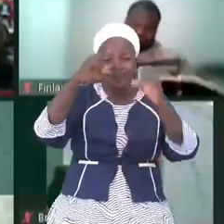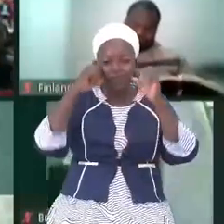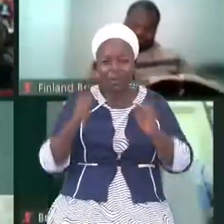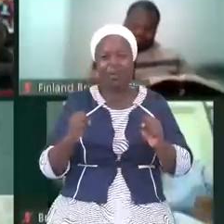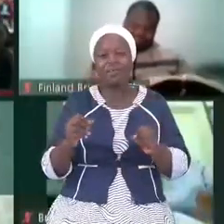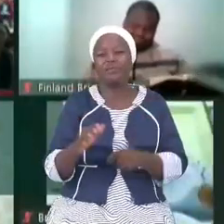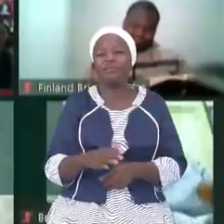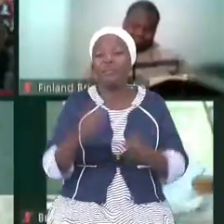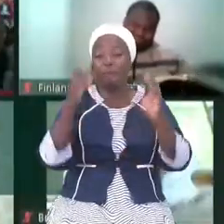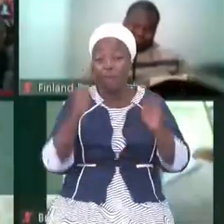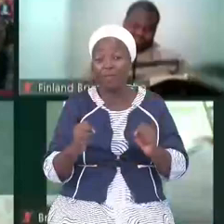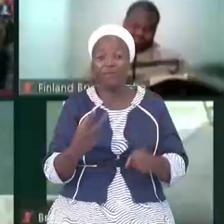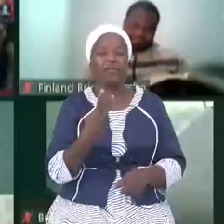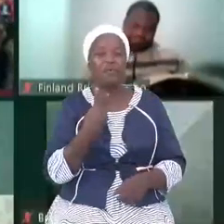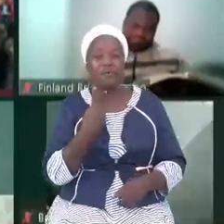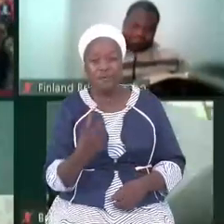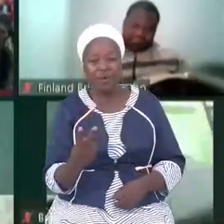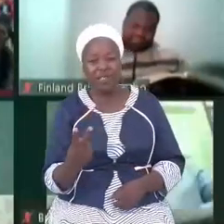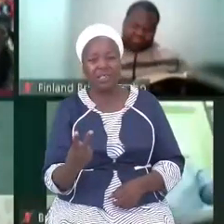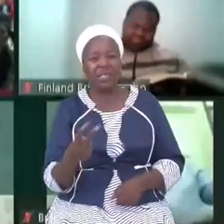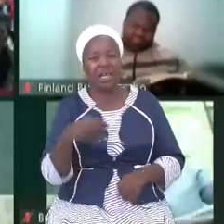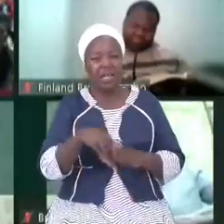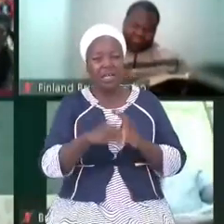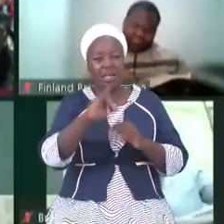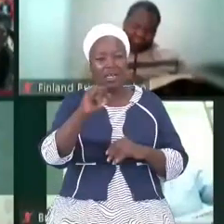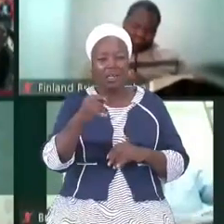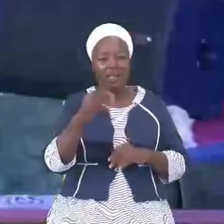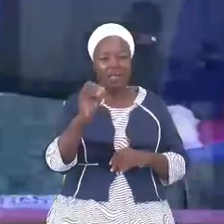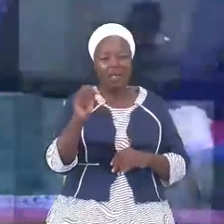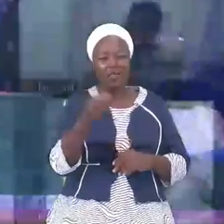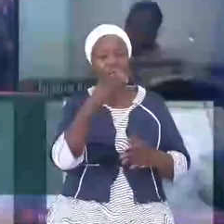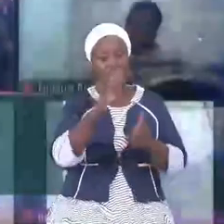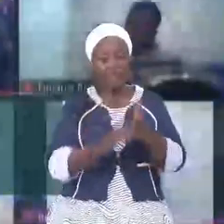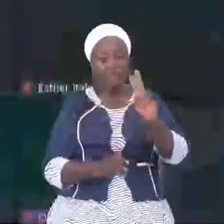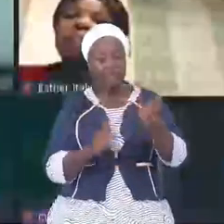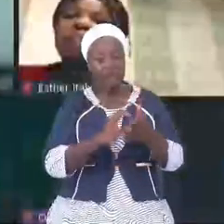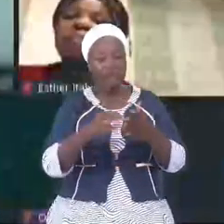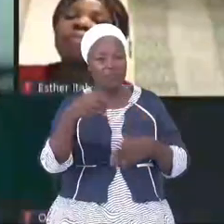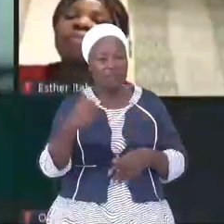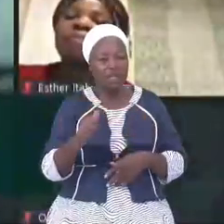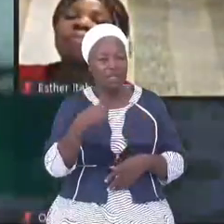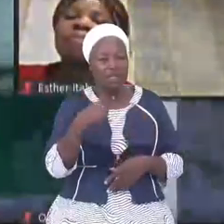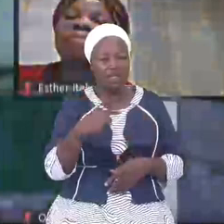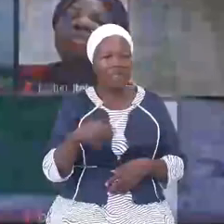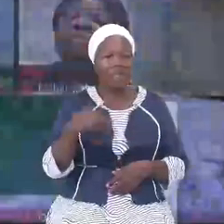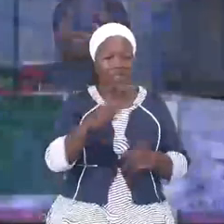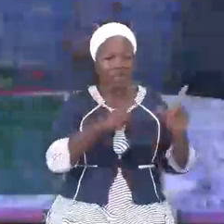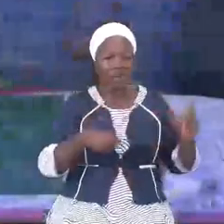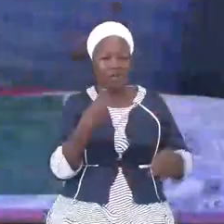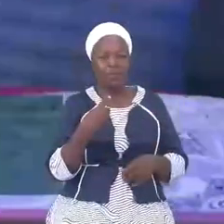En Jonas, chapitre 2, verset 11. L'Éternel parla au